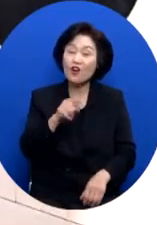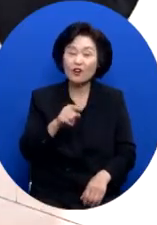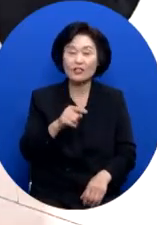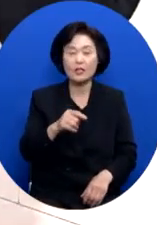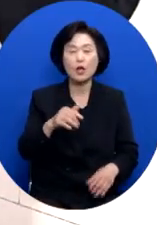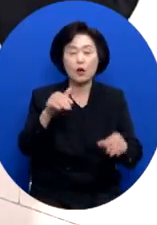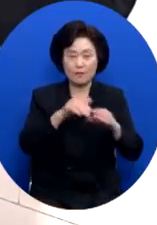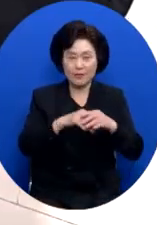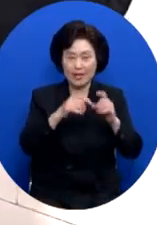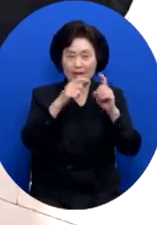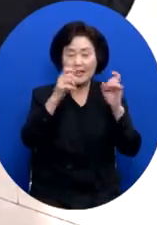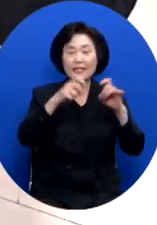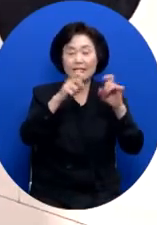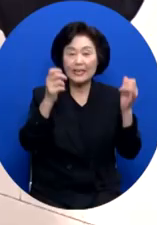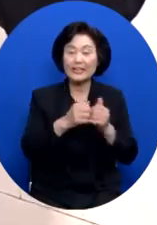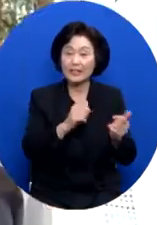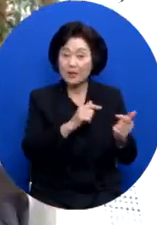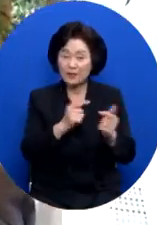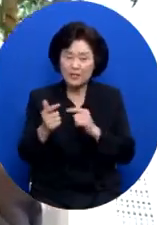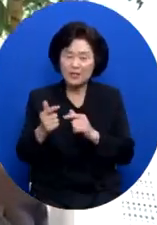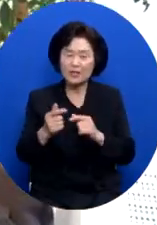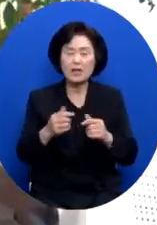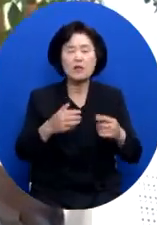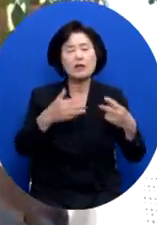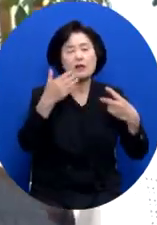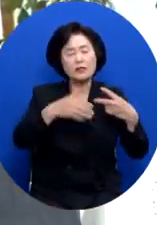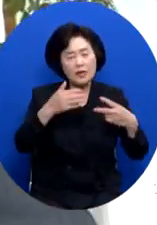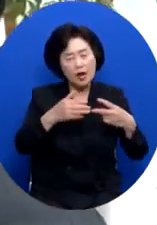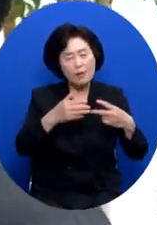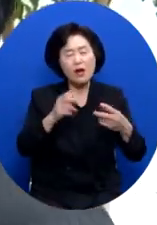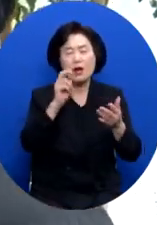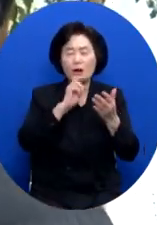비롯한 CCM 앨범 발매, 웹드라마와 영화 제작 등